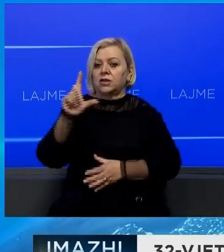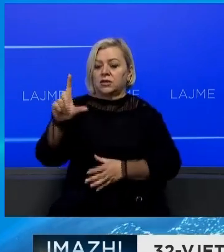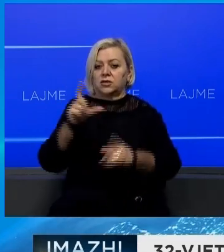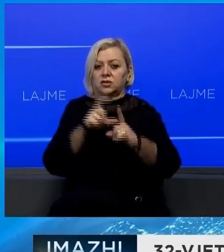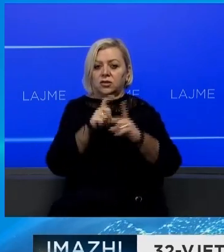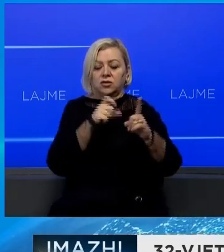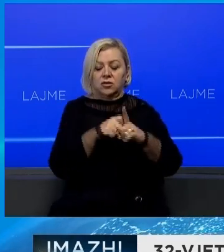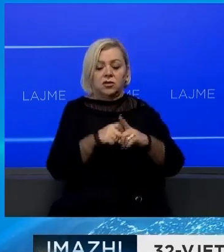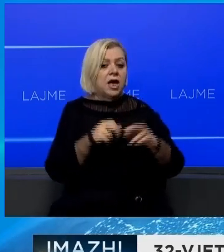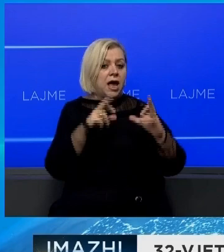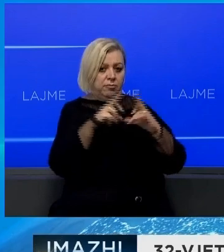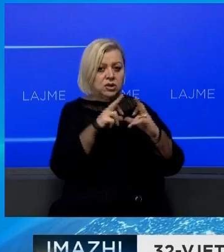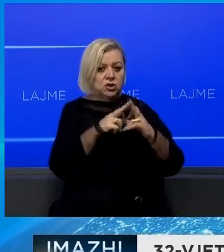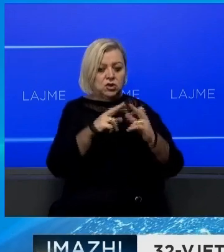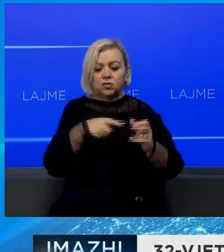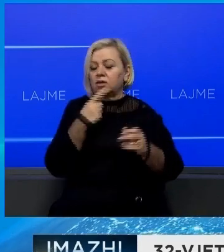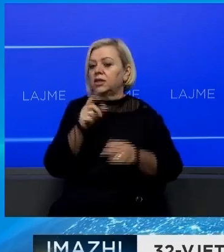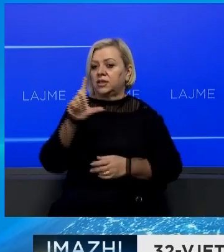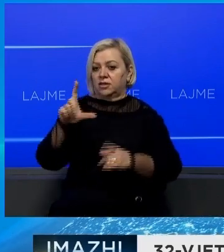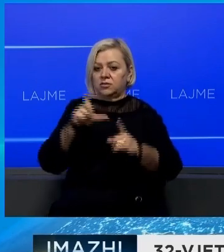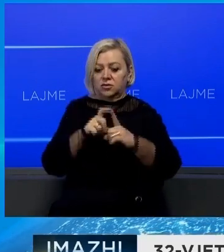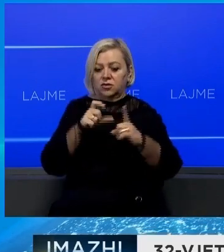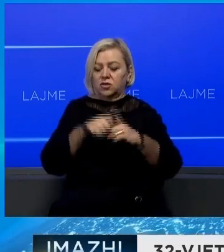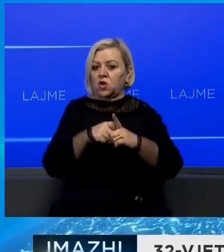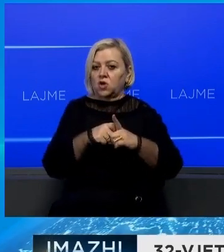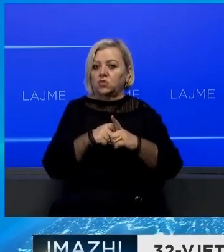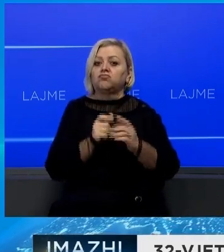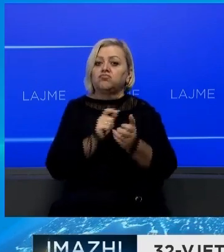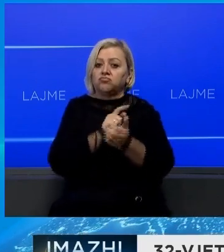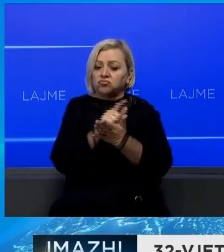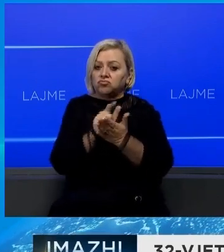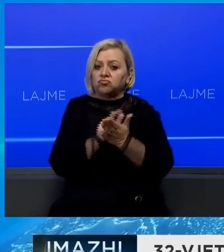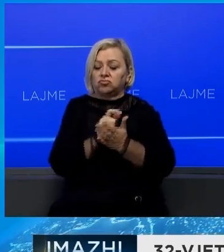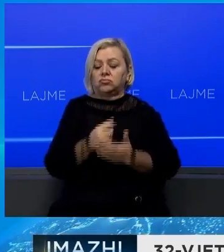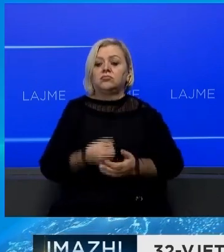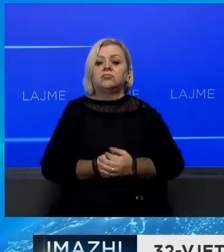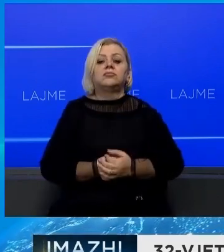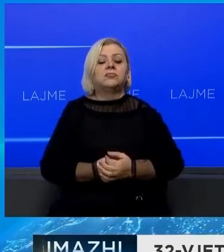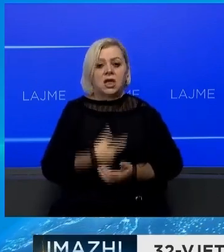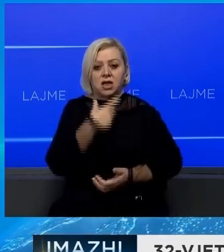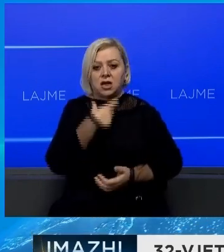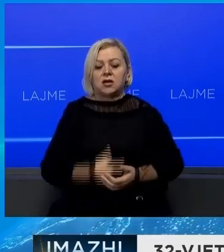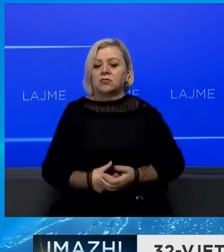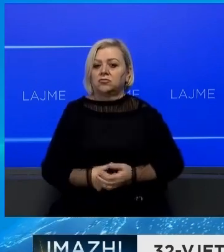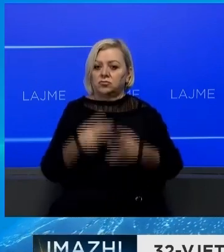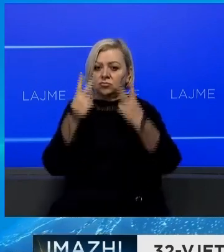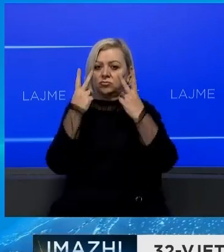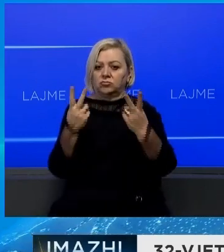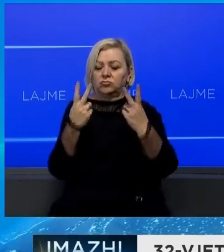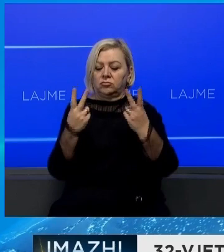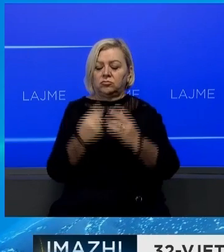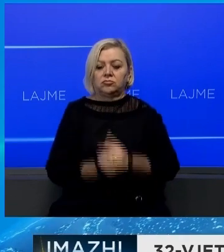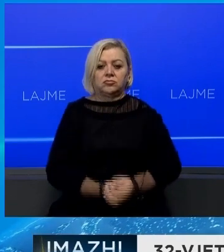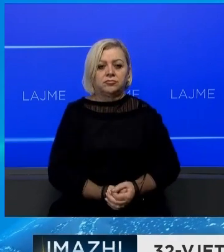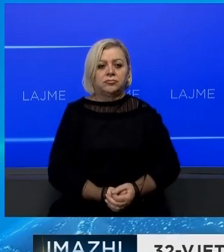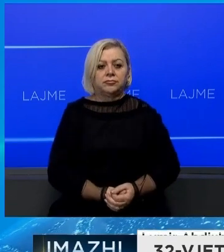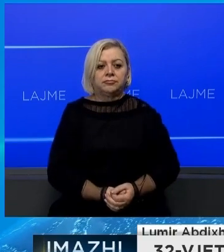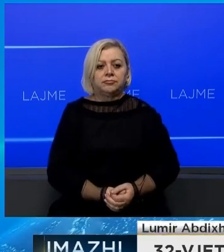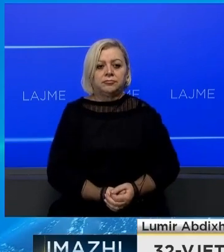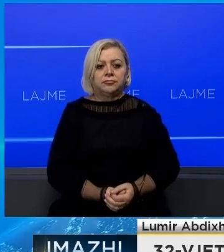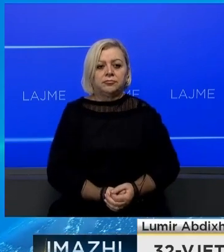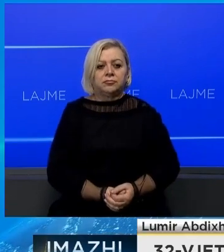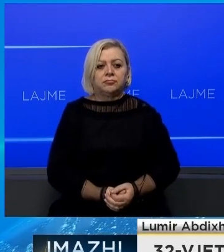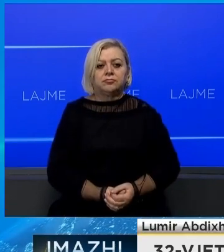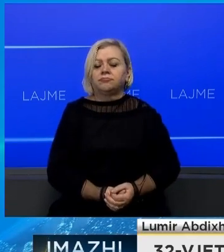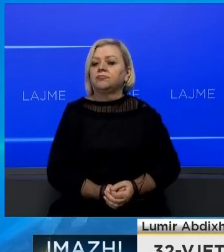LDK-s, Avdiçiku tha se LDK-ja ka lënë gjurmë të pashlyera, historike dhe të paarritshme. LDK më